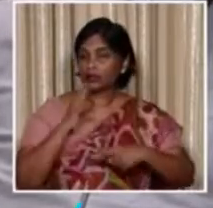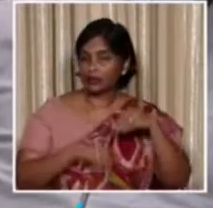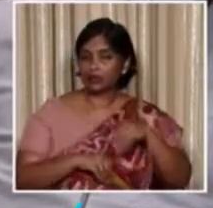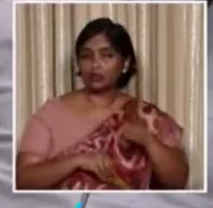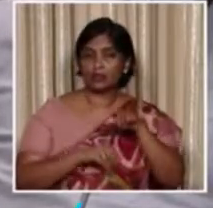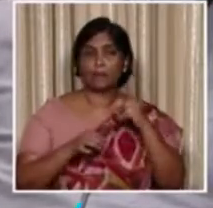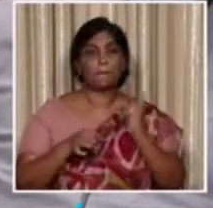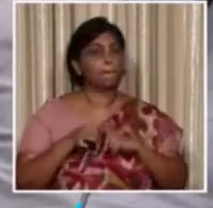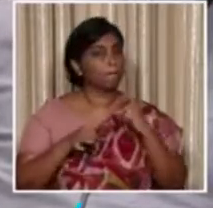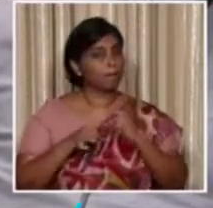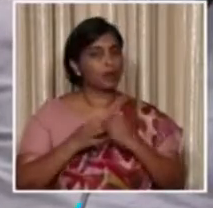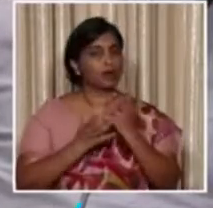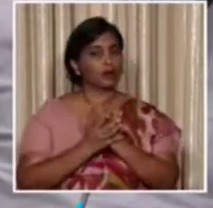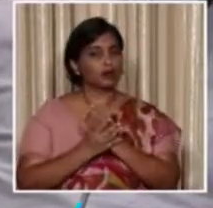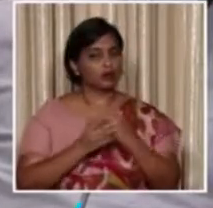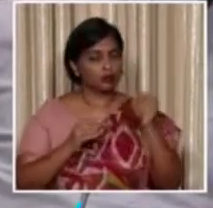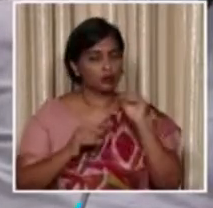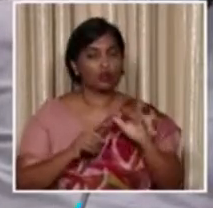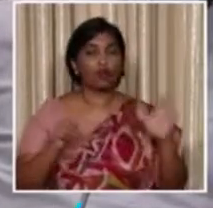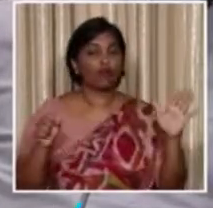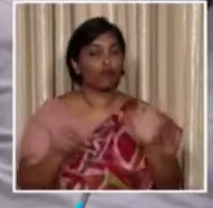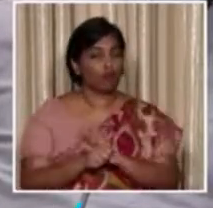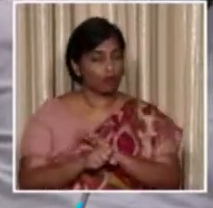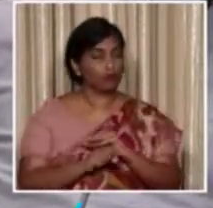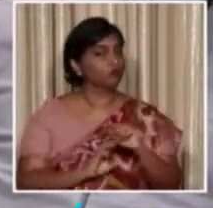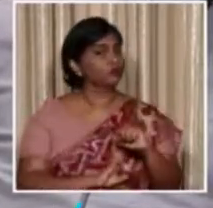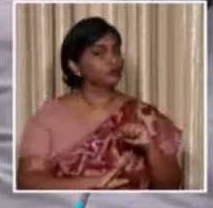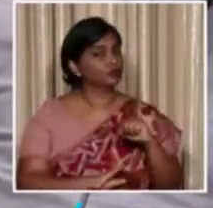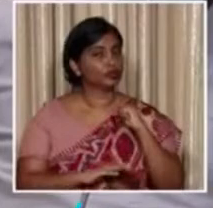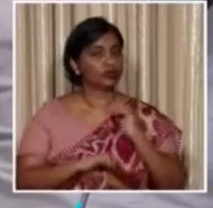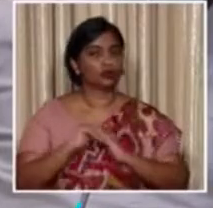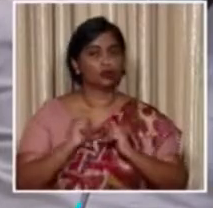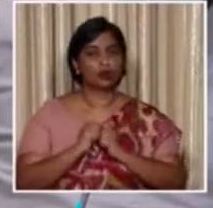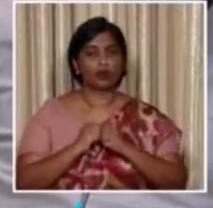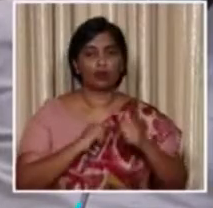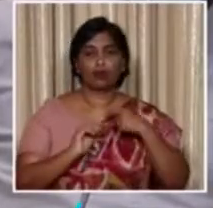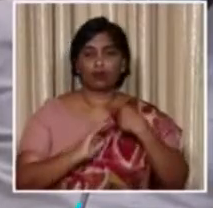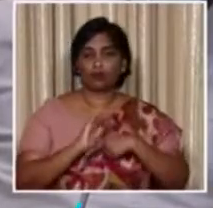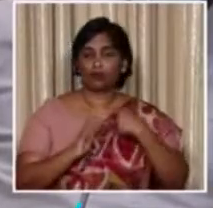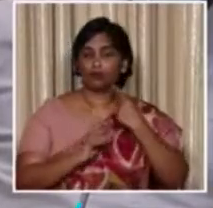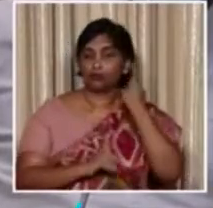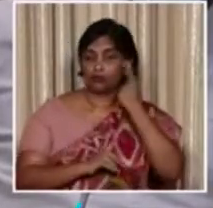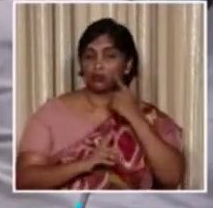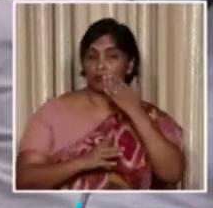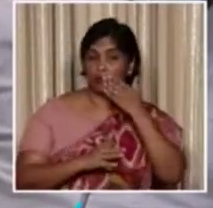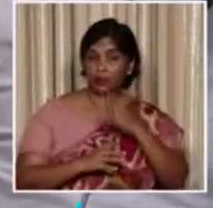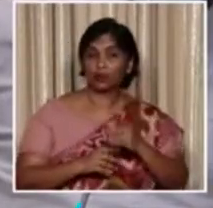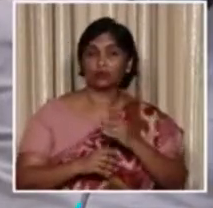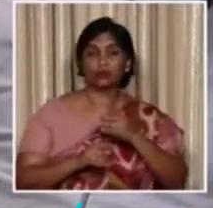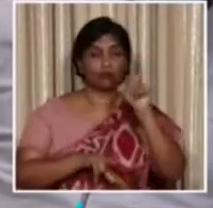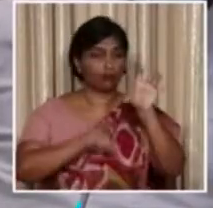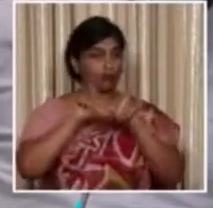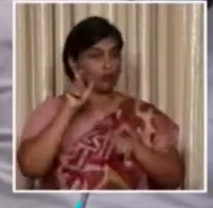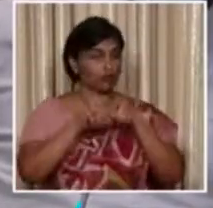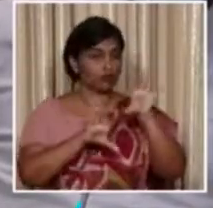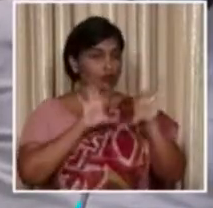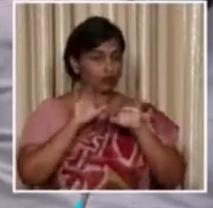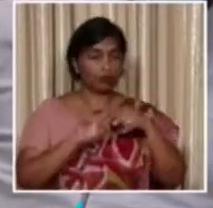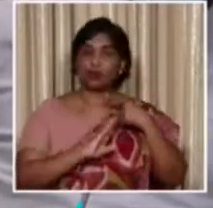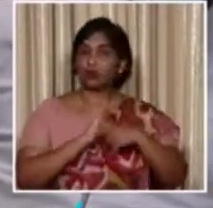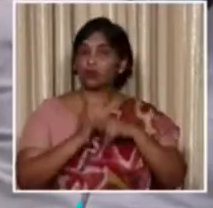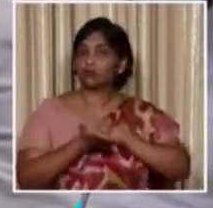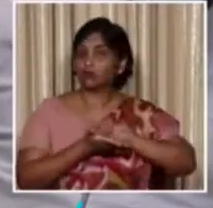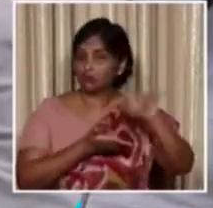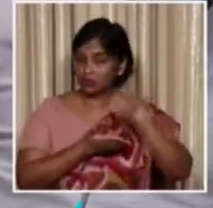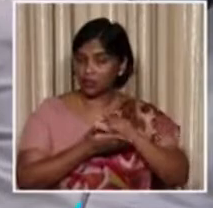සමාජ ප්‍රශ්න විසඳීම සඳහා පුළුල් ශක්තිමත් වැඩපිළිවෙලක් හදලා රටේ උගතුන් බුද්ධිමතුන් විද්වතුන් අරගෙන ඒ වගේම රට යන